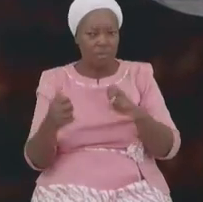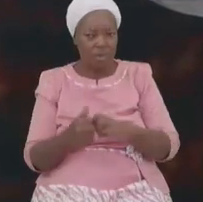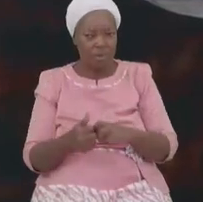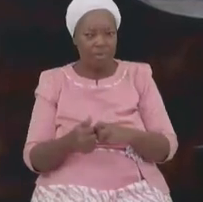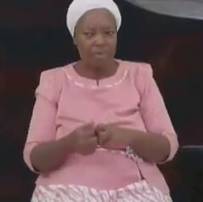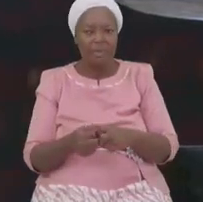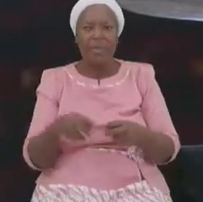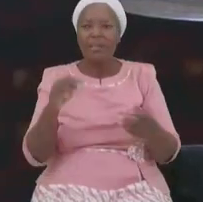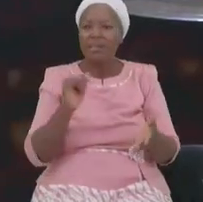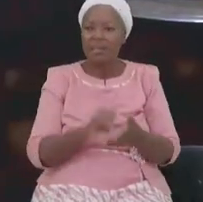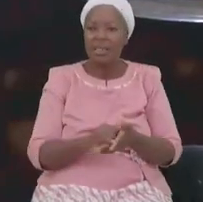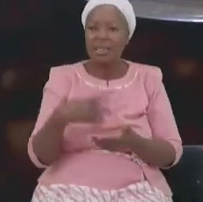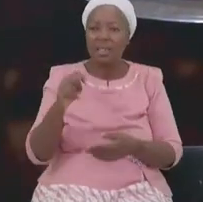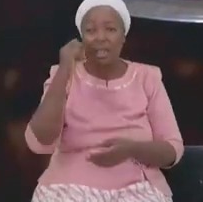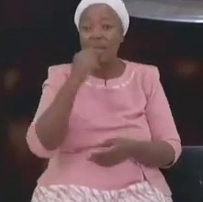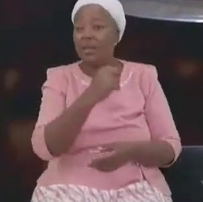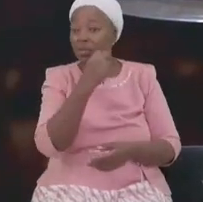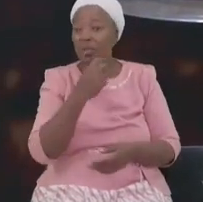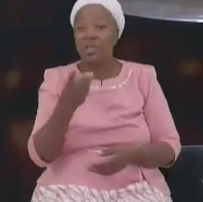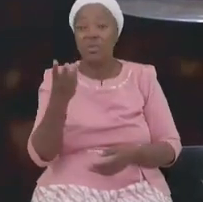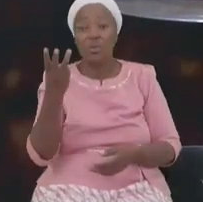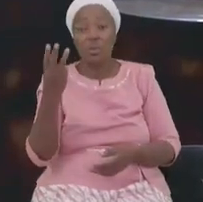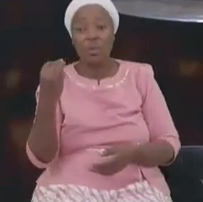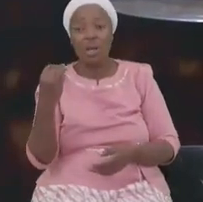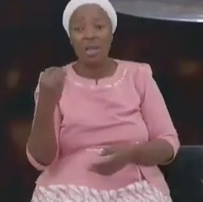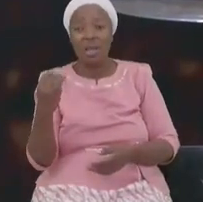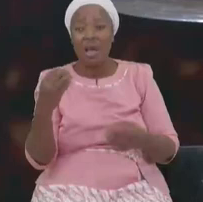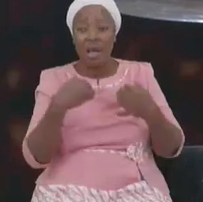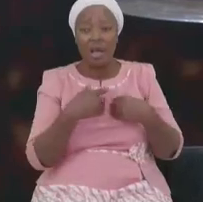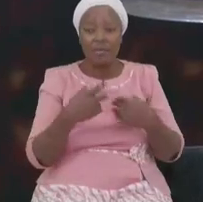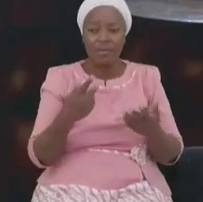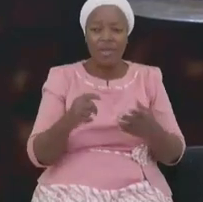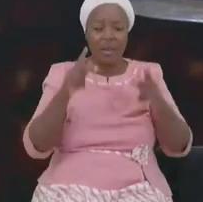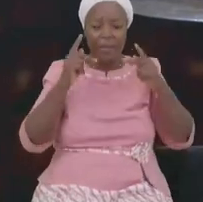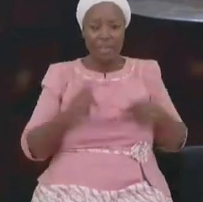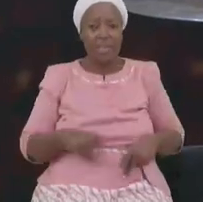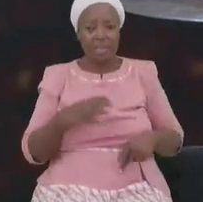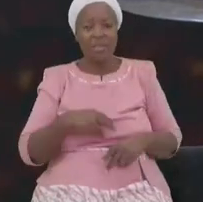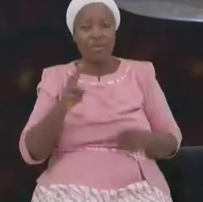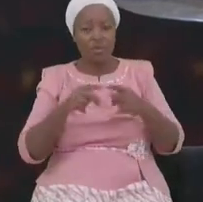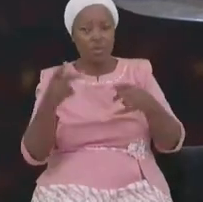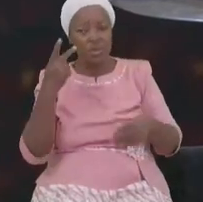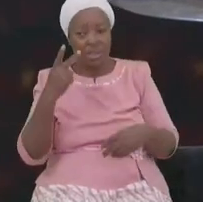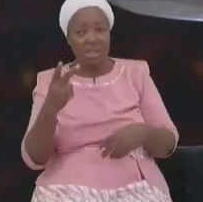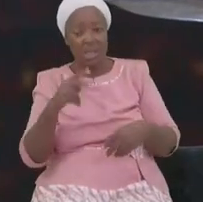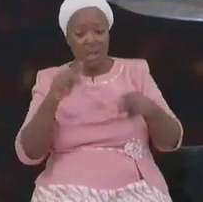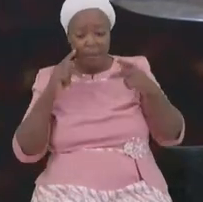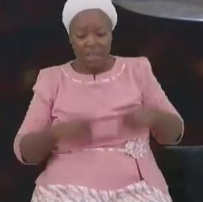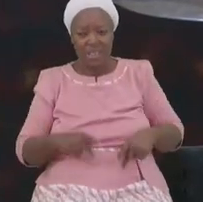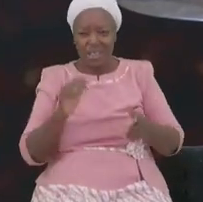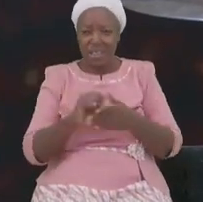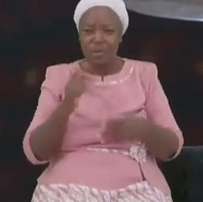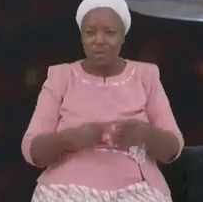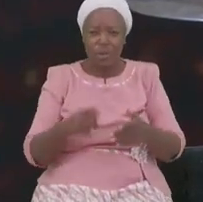Les jumeaux ont une personnalité. Ils ne voient pas la personnalité. Ils sont en train de couper